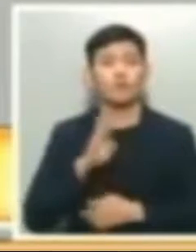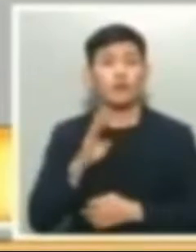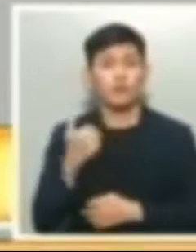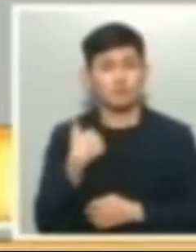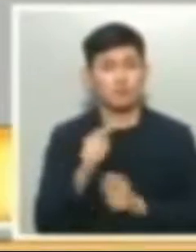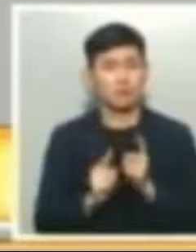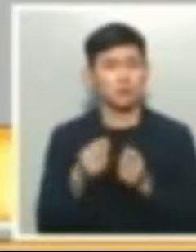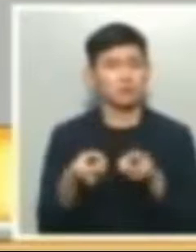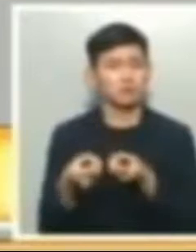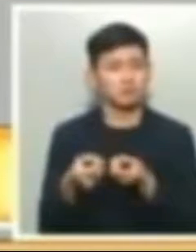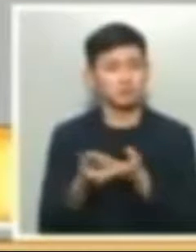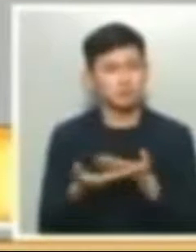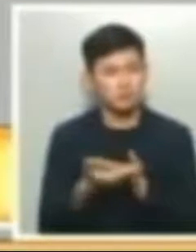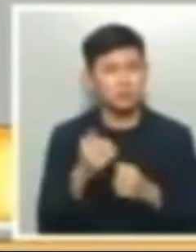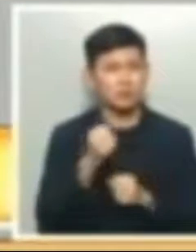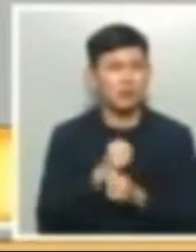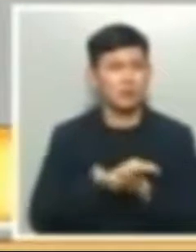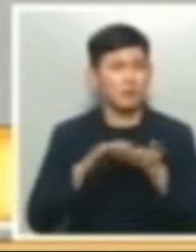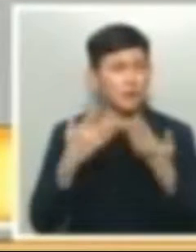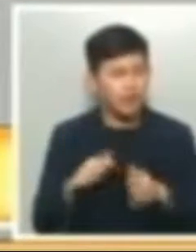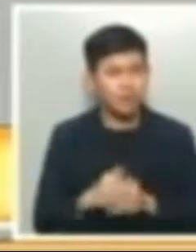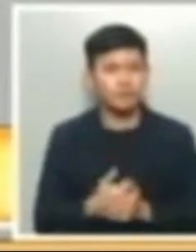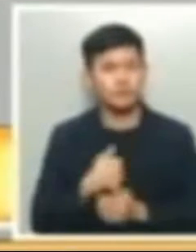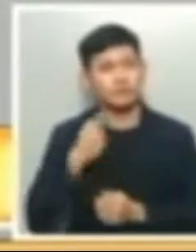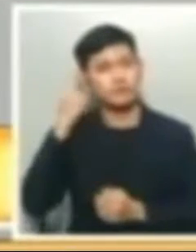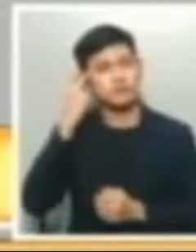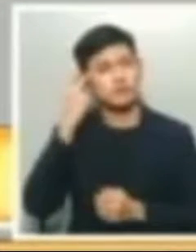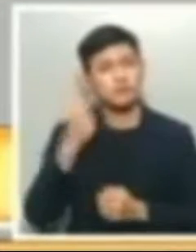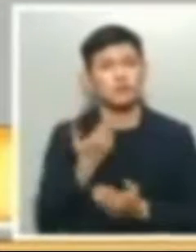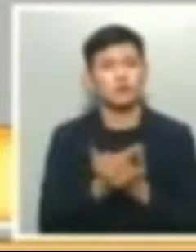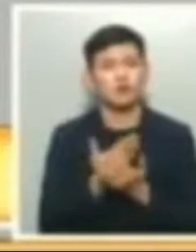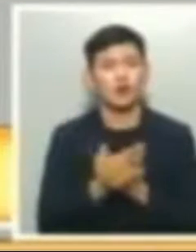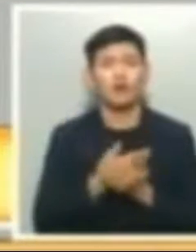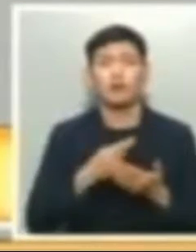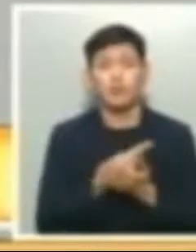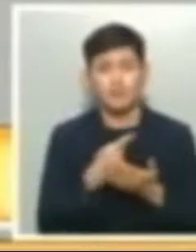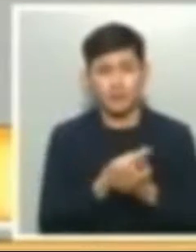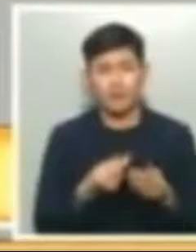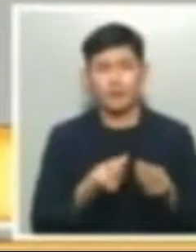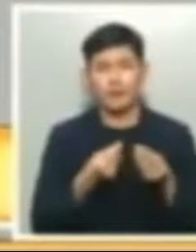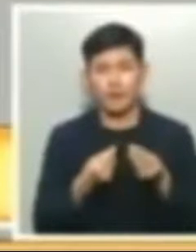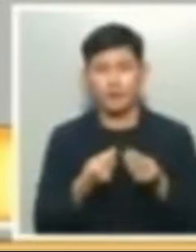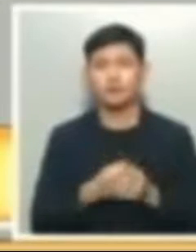พย์ทำไปแล้วก็เพื่อผลกำไรที่สูงที่สุด